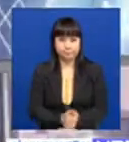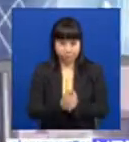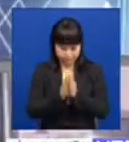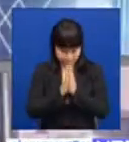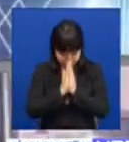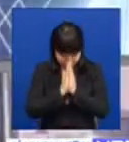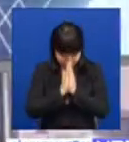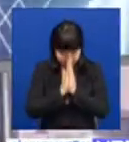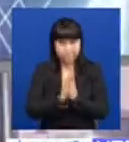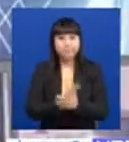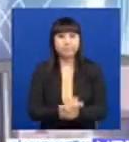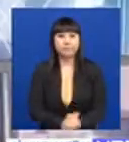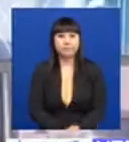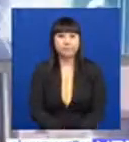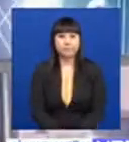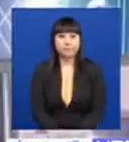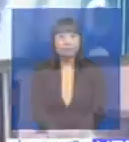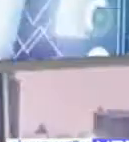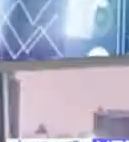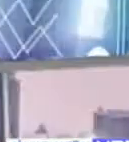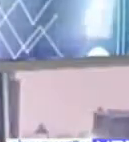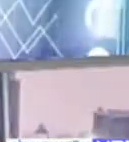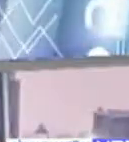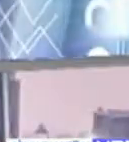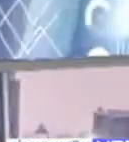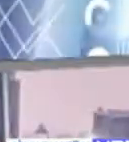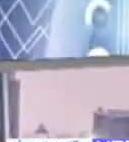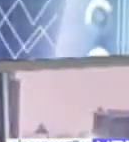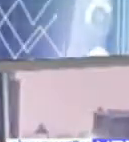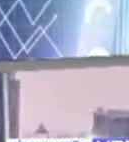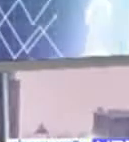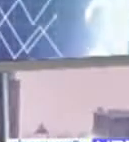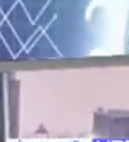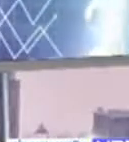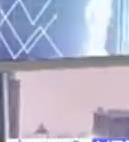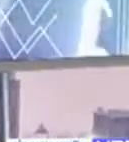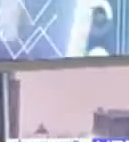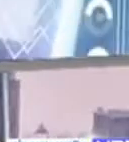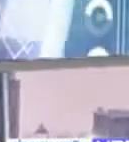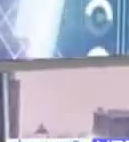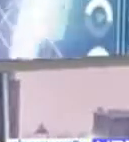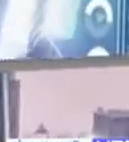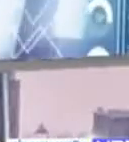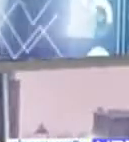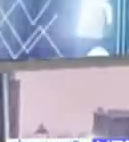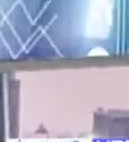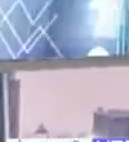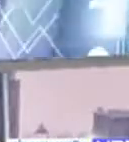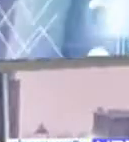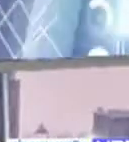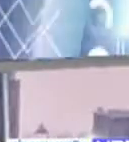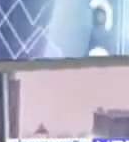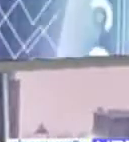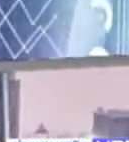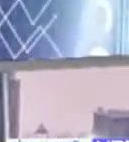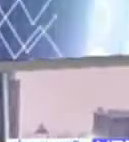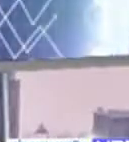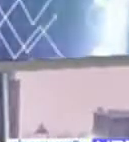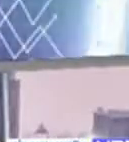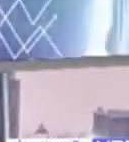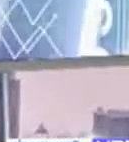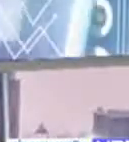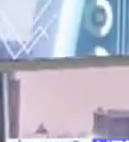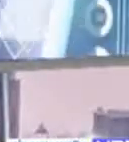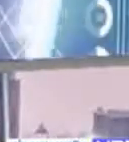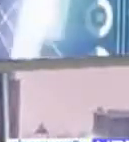ส่วนการลงทุนในตลาดหุ้นนะคะวันนี้ดัชนีหุ้นไทยเคลื่อนไหวในดันลบทิศทางเดียวกับต่างประเทศค่ะส่วนหุ้นสหรัฐปิดตลาดเมื่อคืนที่ผ่านมา